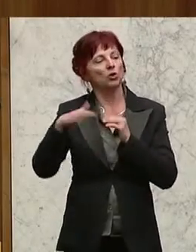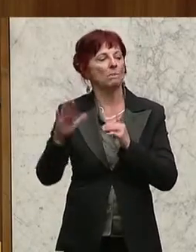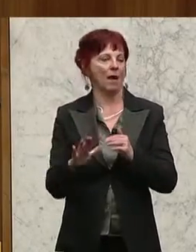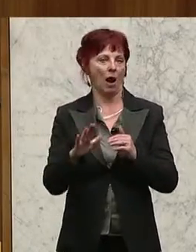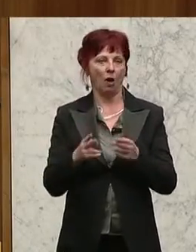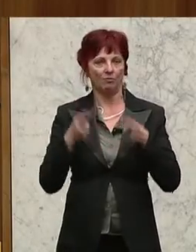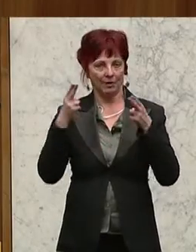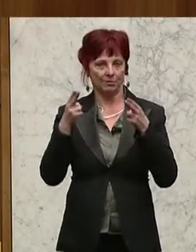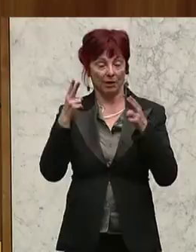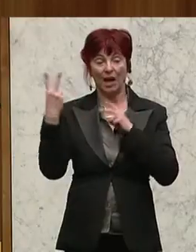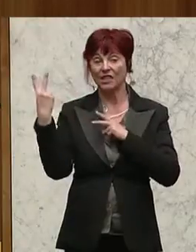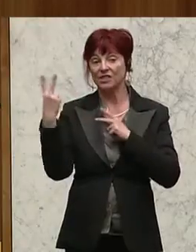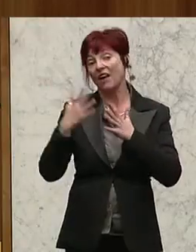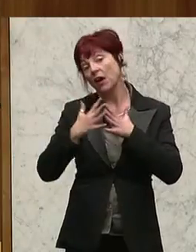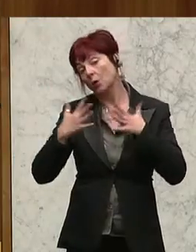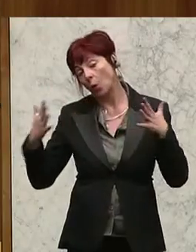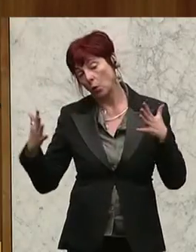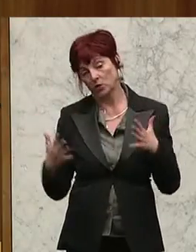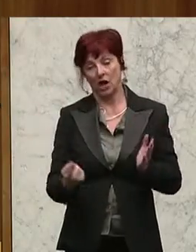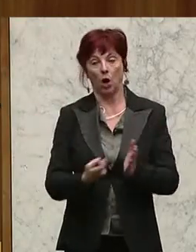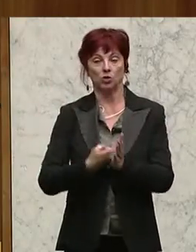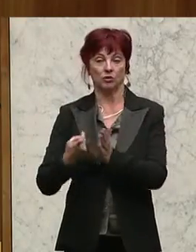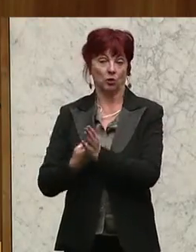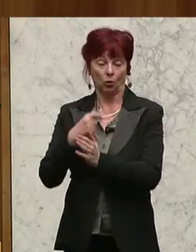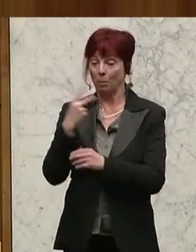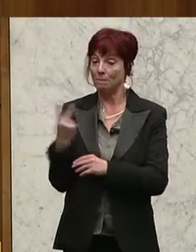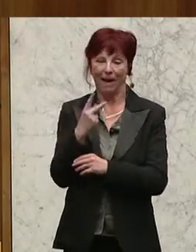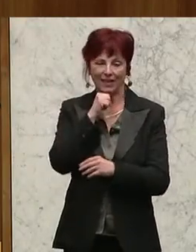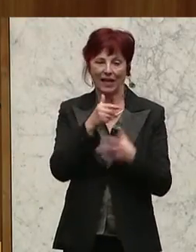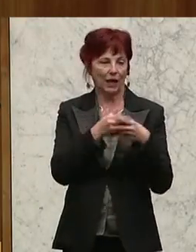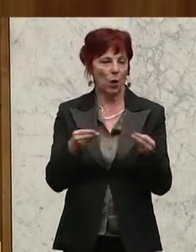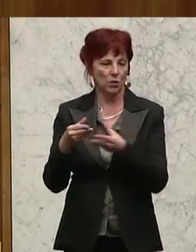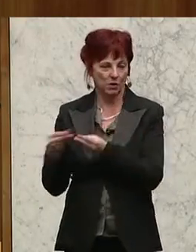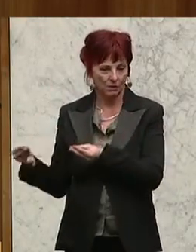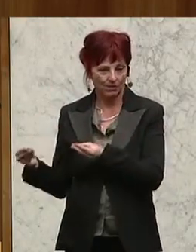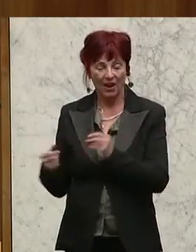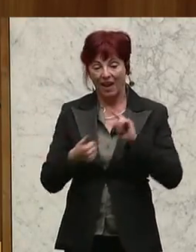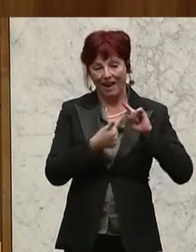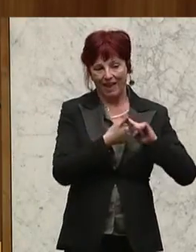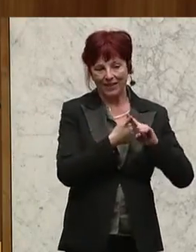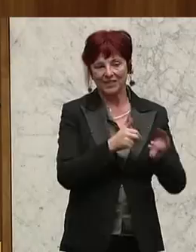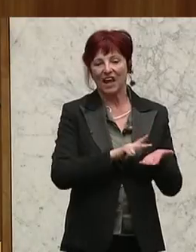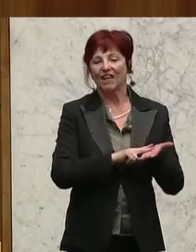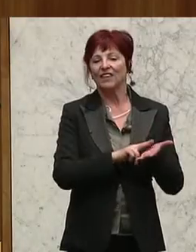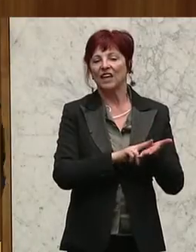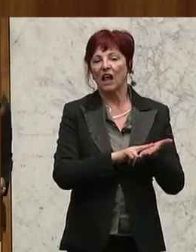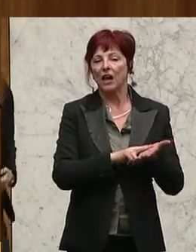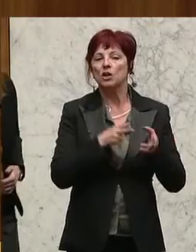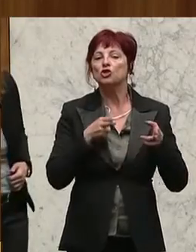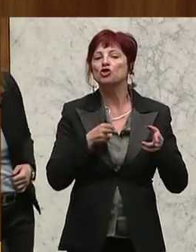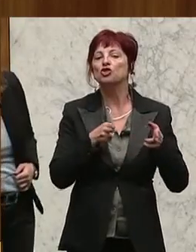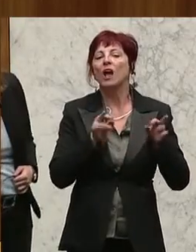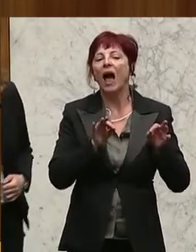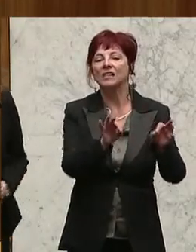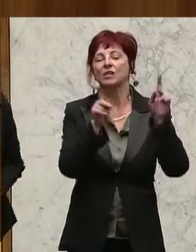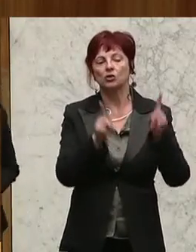große Herausforderungen, die beide nicht ausreichend gelöst sind. Das eine ist die sogenannte Digitalisierung der Straße. Das